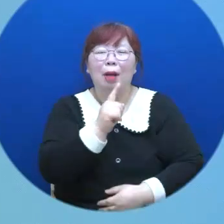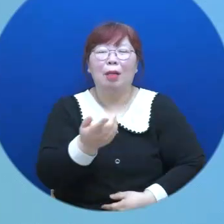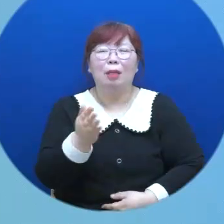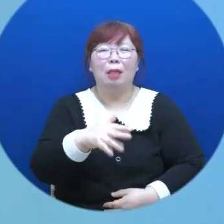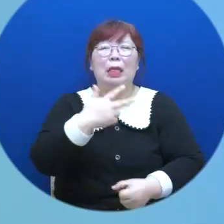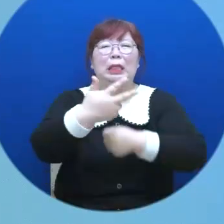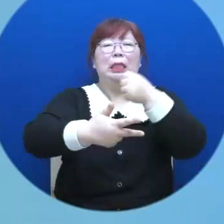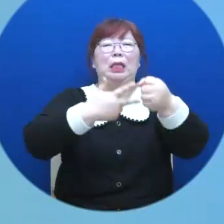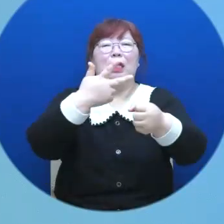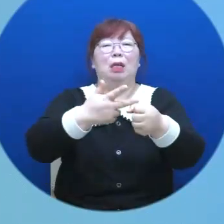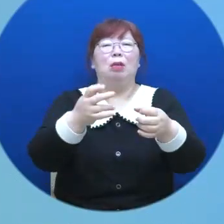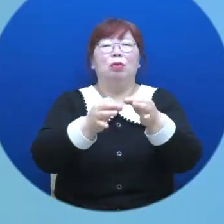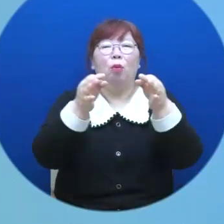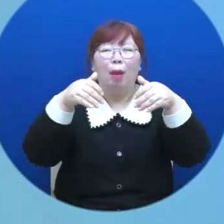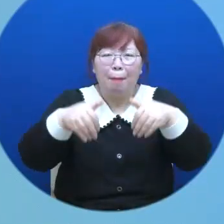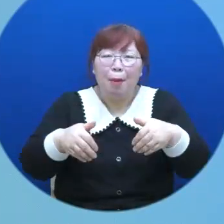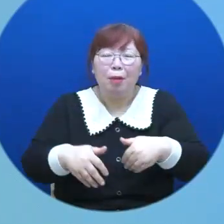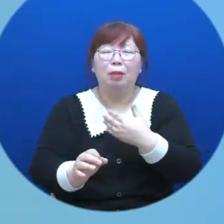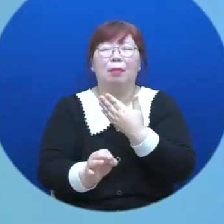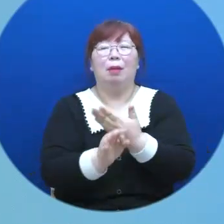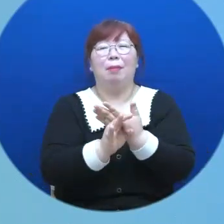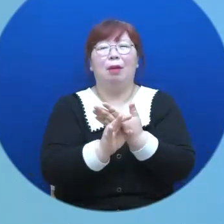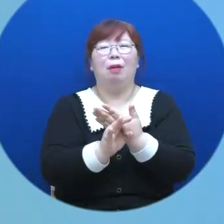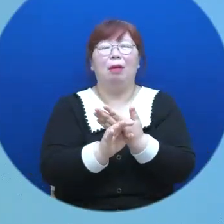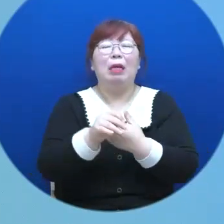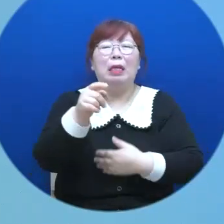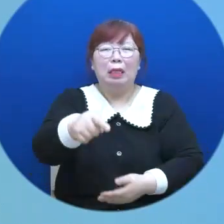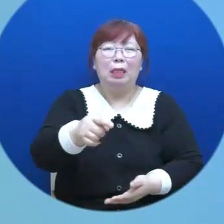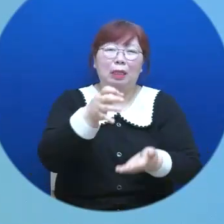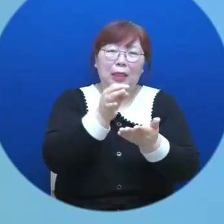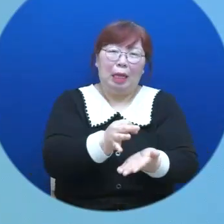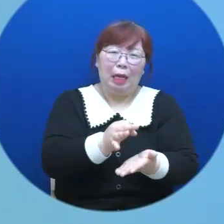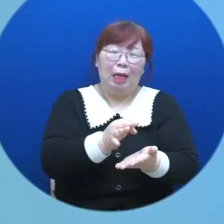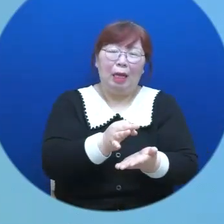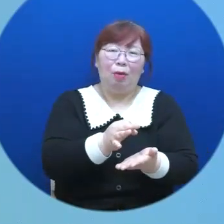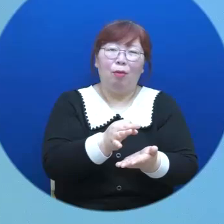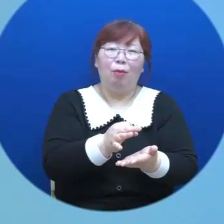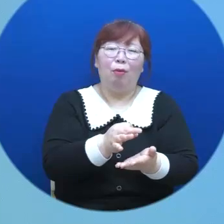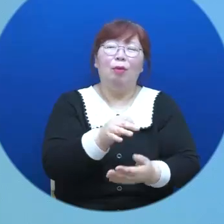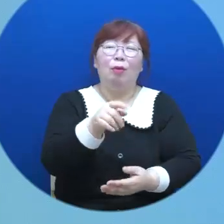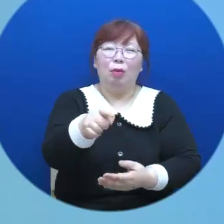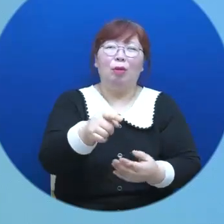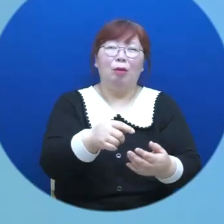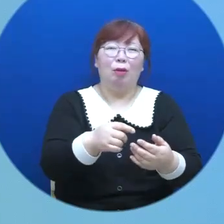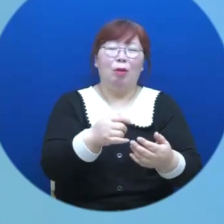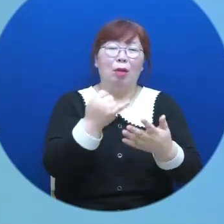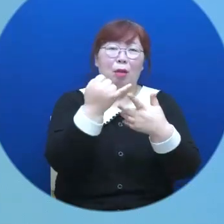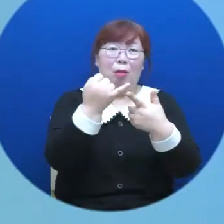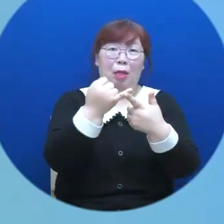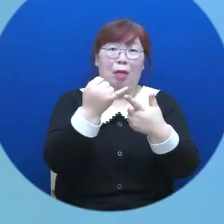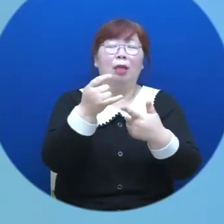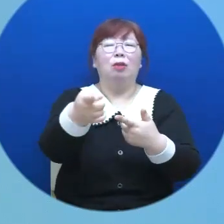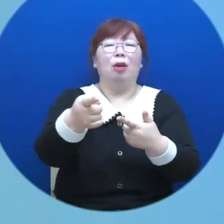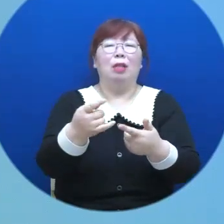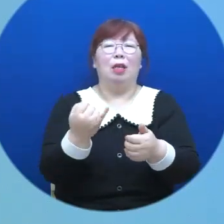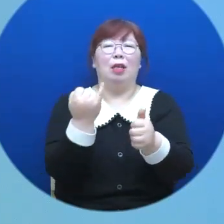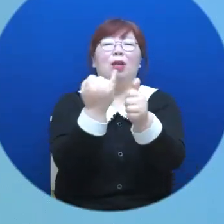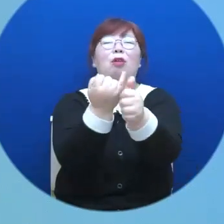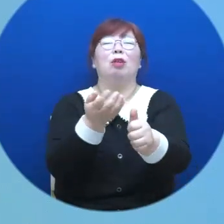7년 모섬 생활하면 대가로 내가 좋아하는 라헬 시집 보낼게.